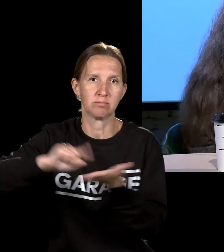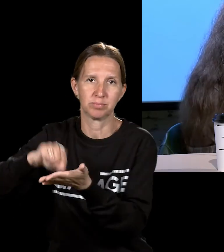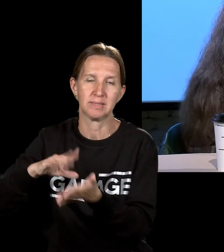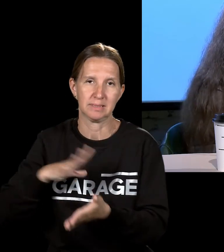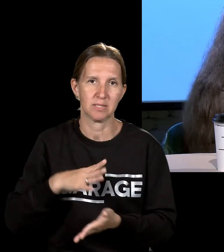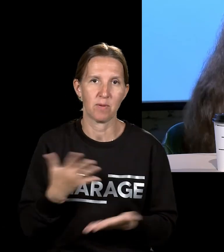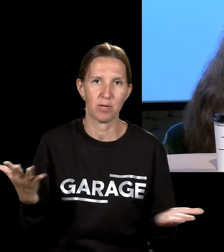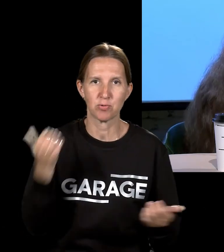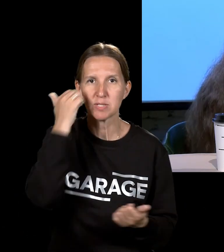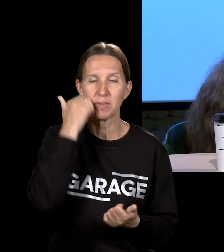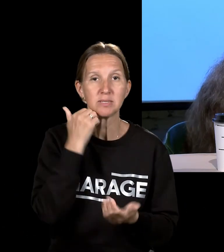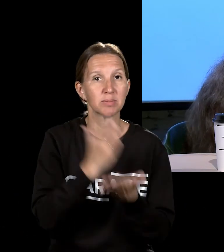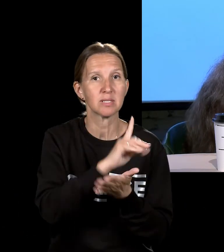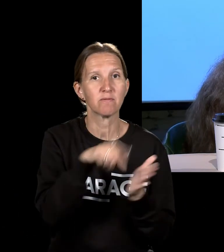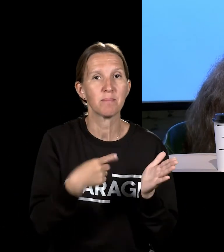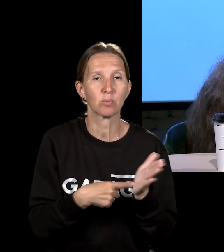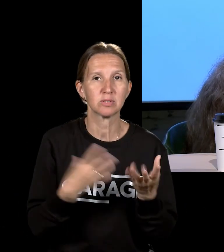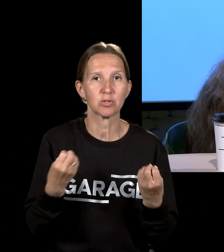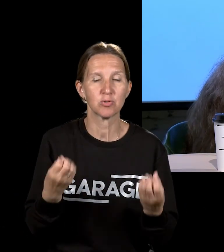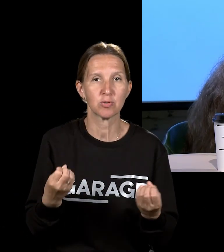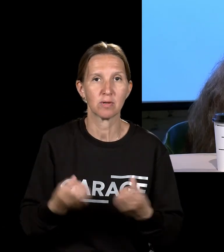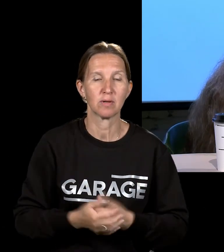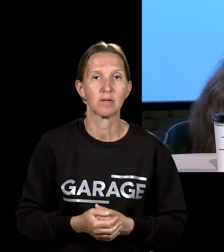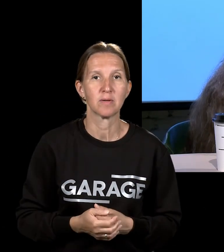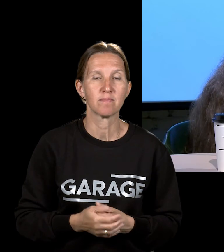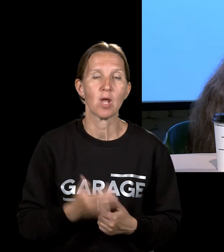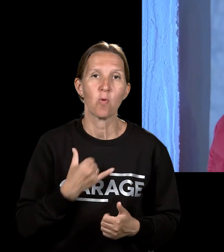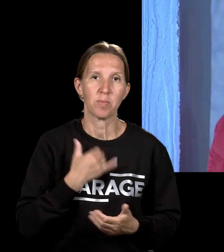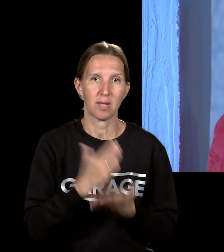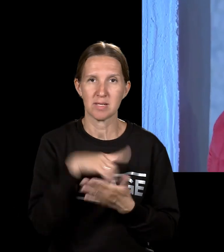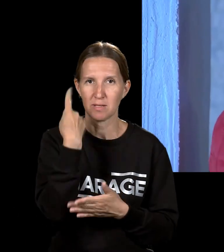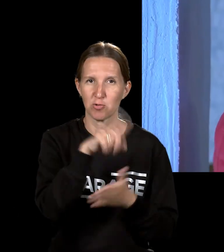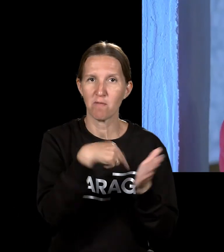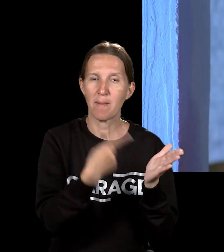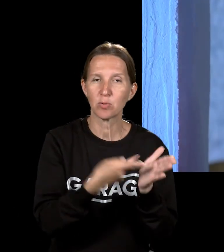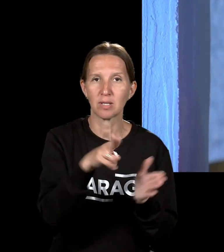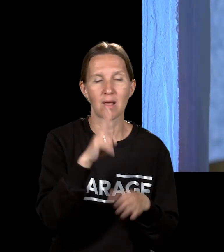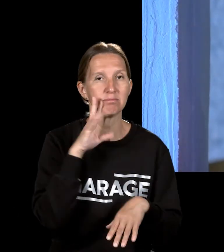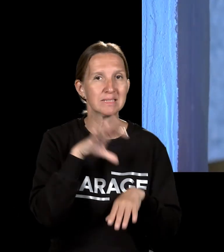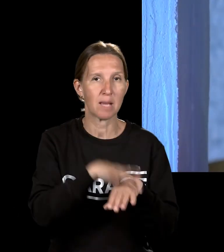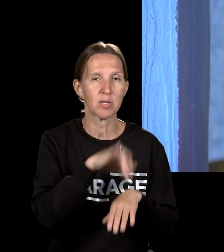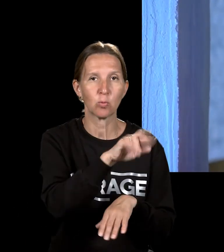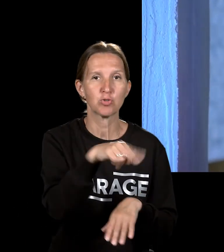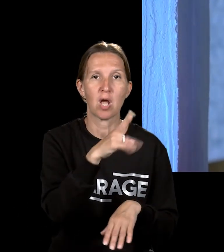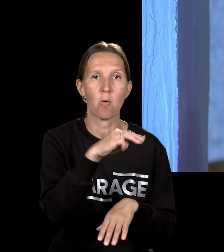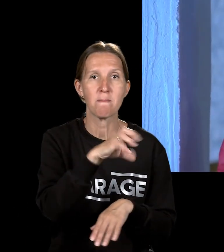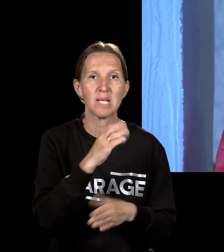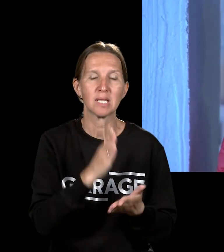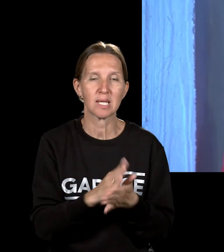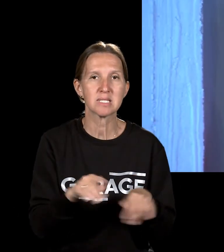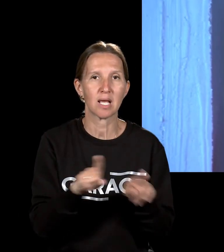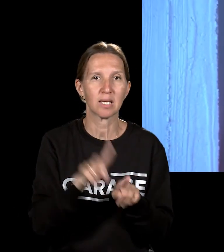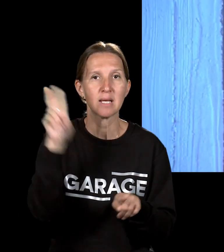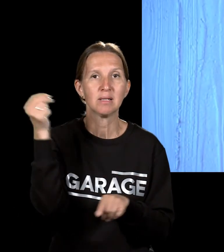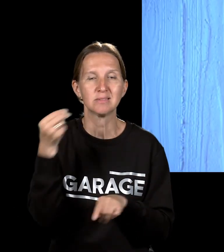Но наверняка его кто-то цитировал. Спасибо. Еще у кого-то вопросы? Есть вопрос еще лично у меня. Я заметила, что у